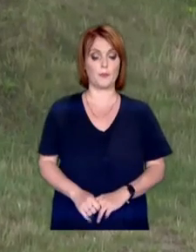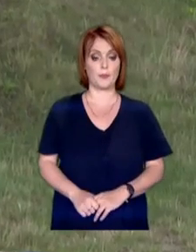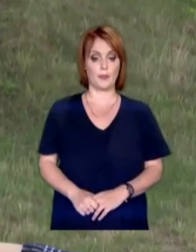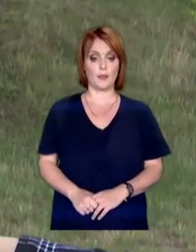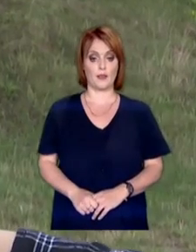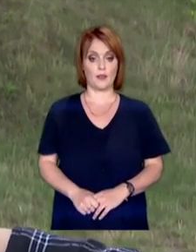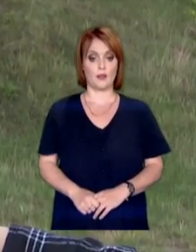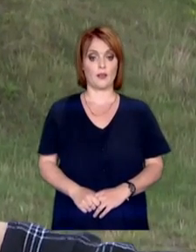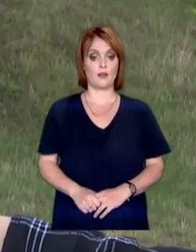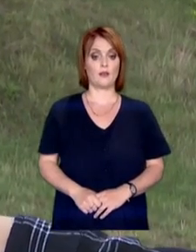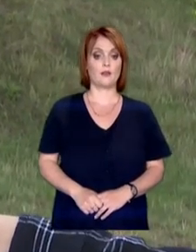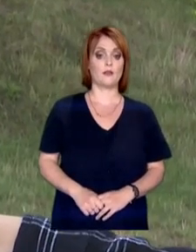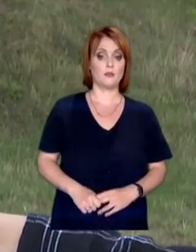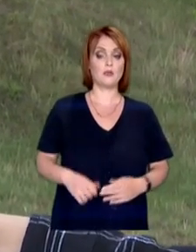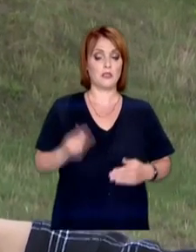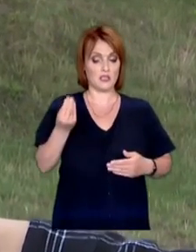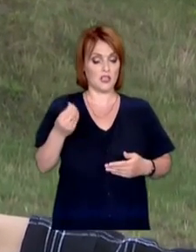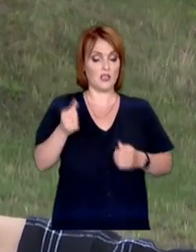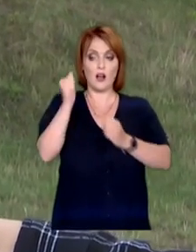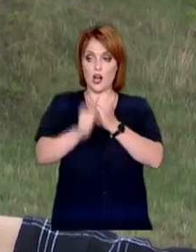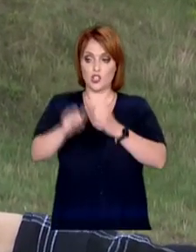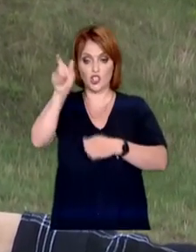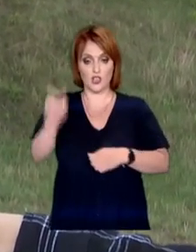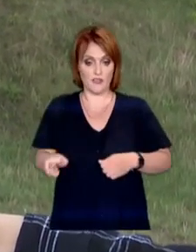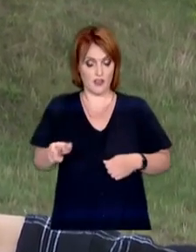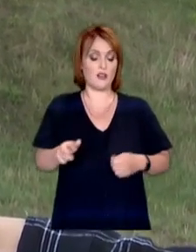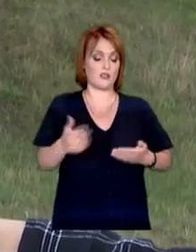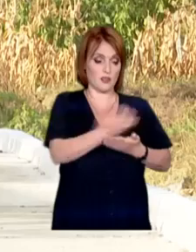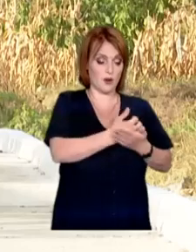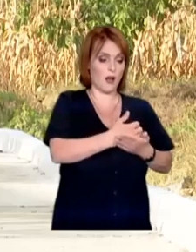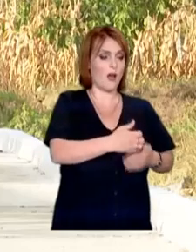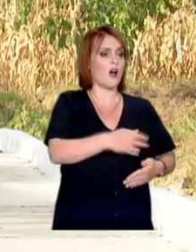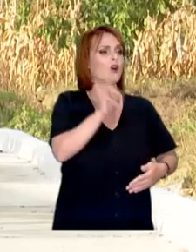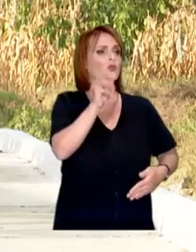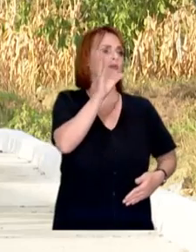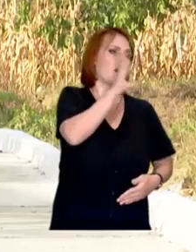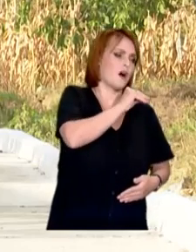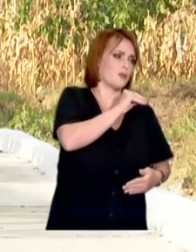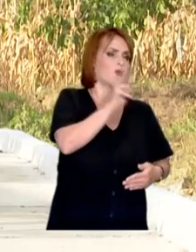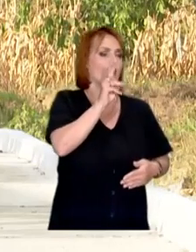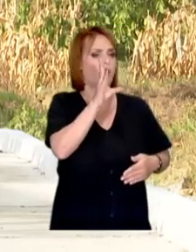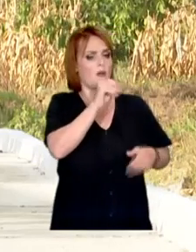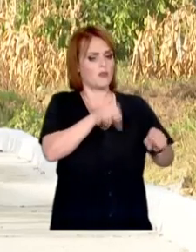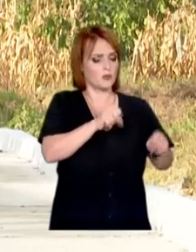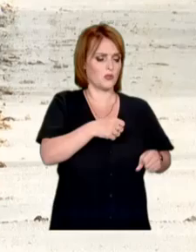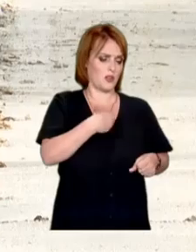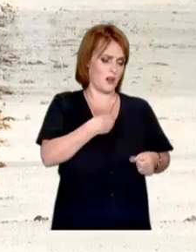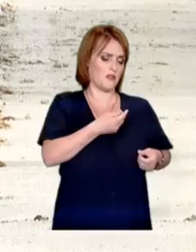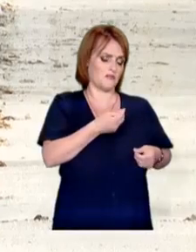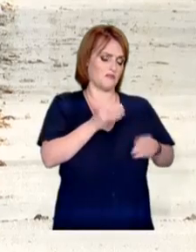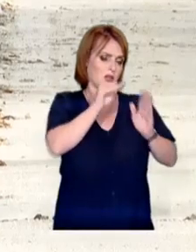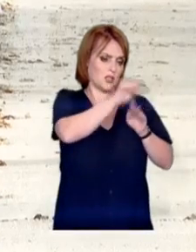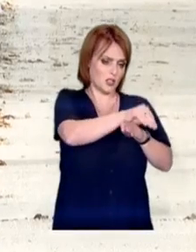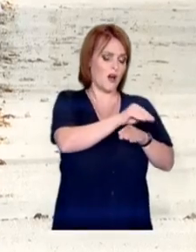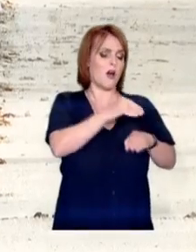Am pus câte 15.000, câte 10.000, care și cum a putut, cum au avut posibilitate, ca să spună. A fost cam greu,